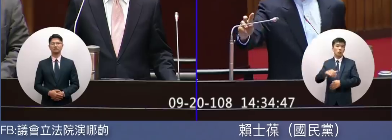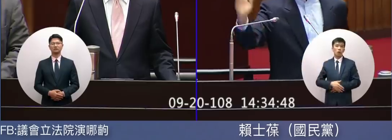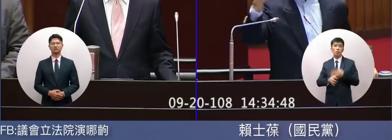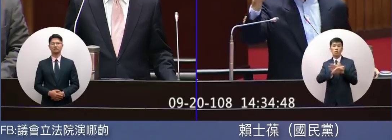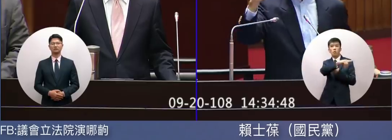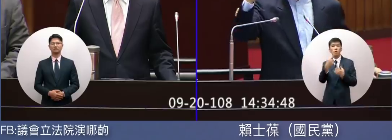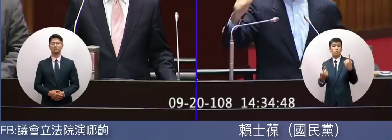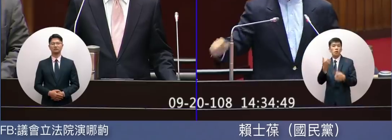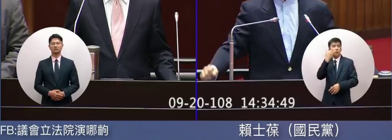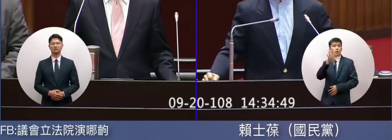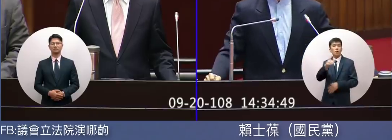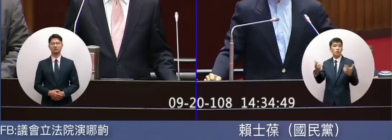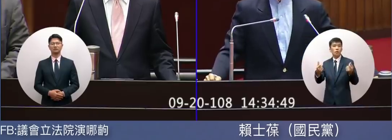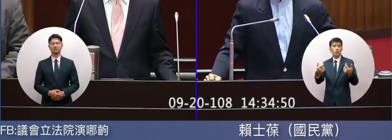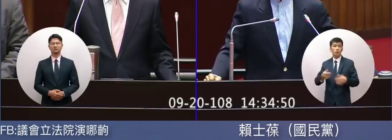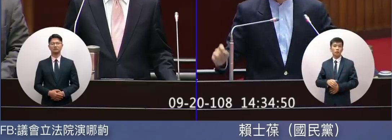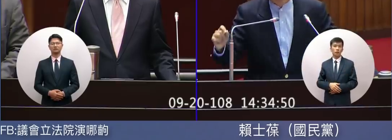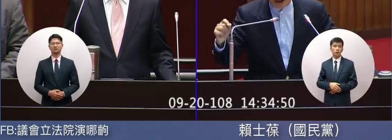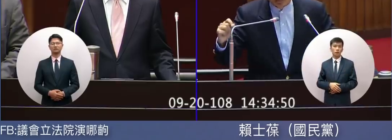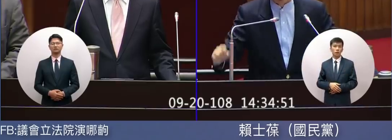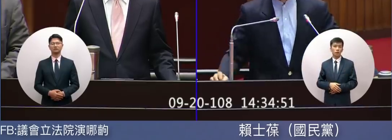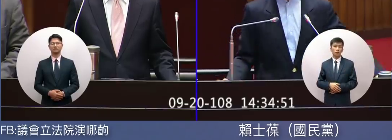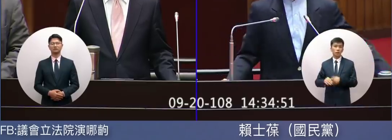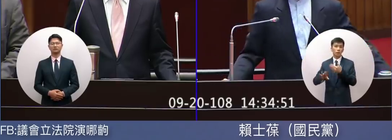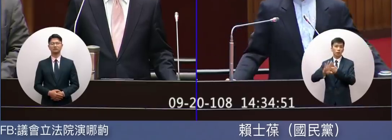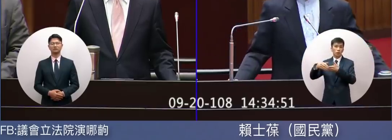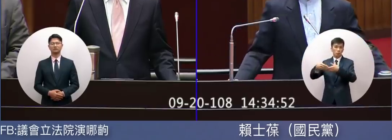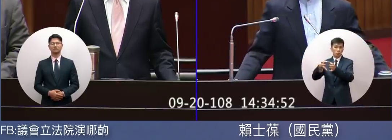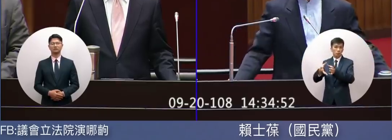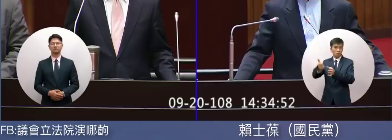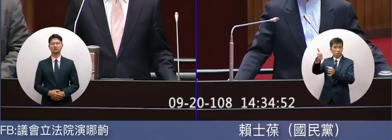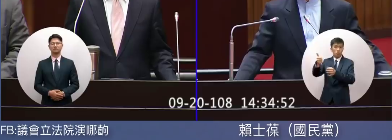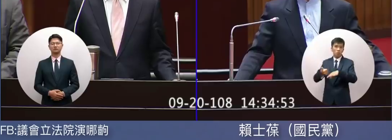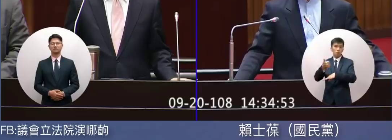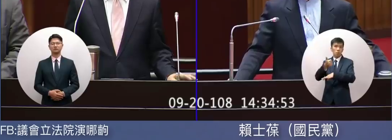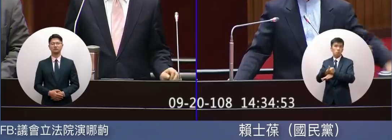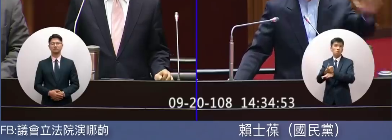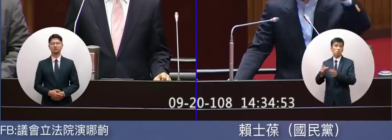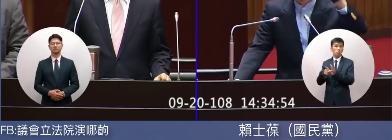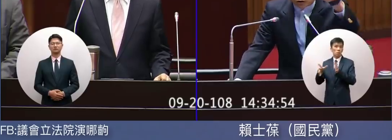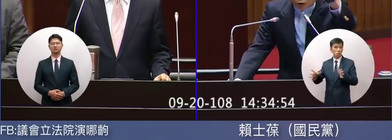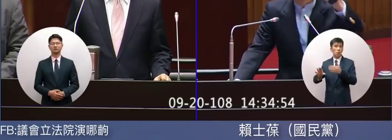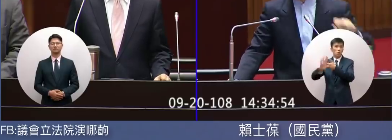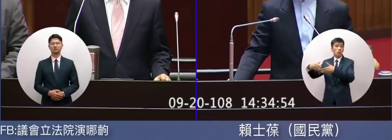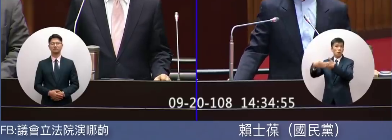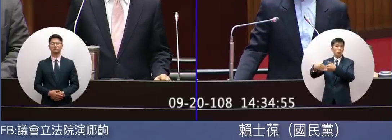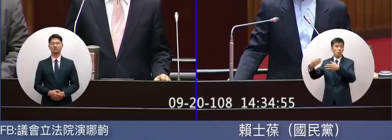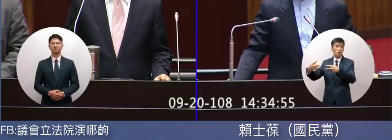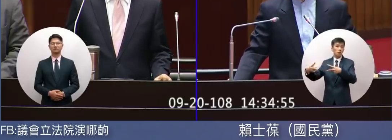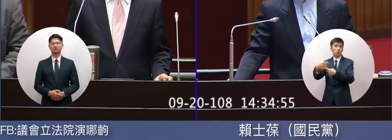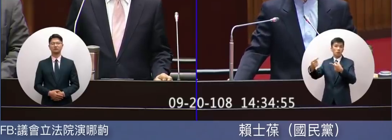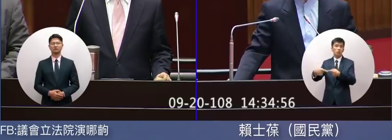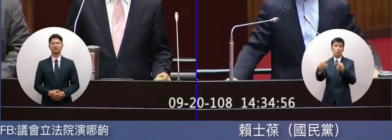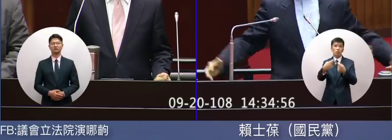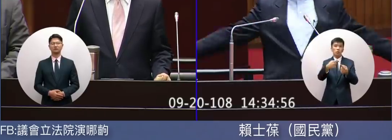内啦，全部都 找不到一个国家的外交部长，居然可以断了五个国家，